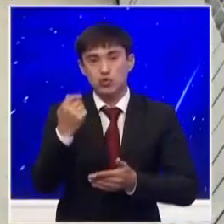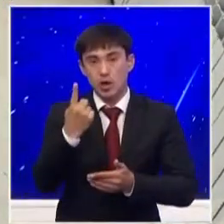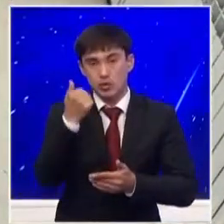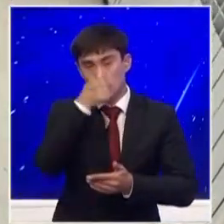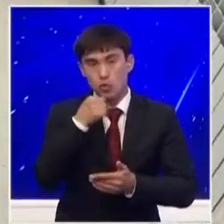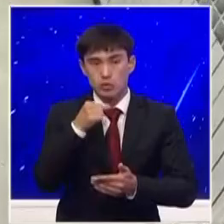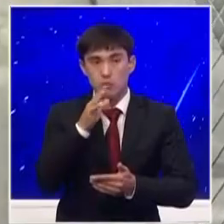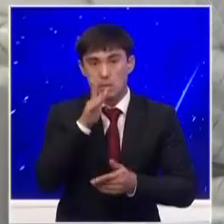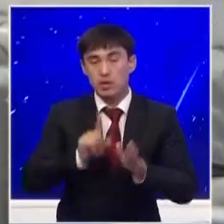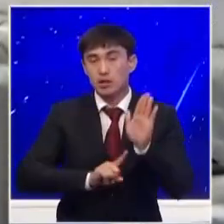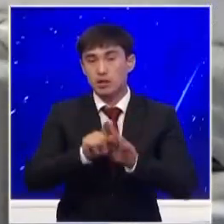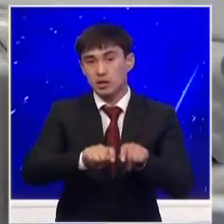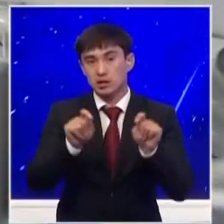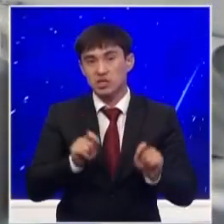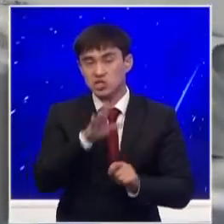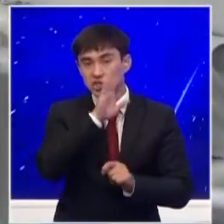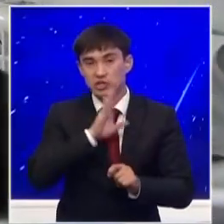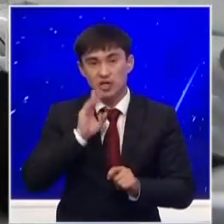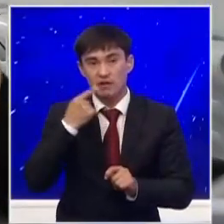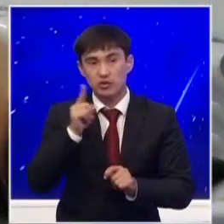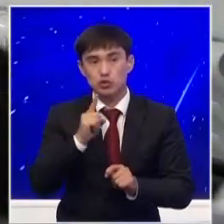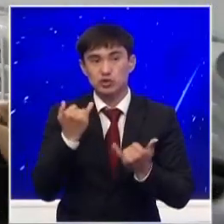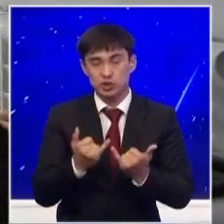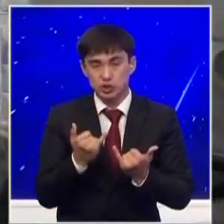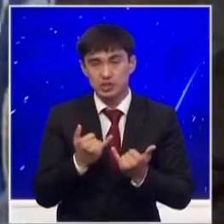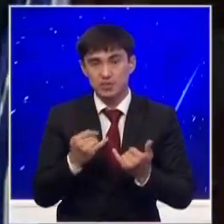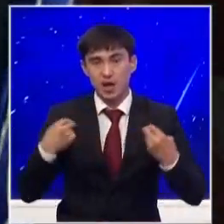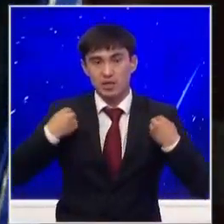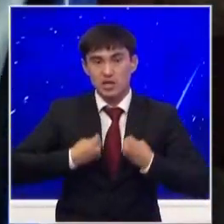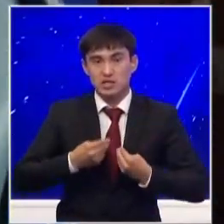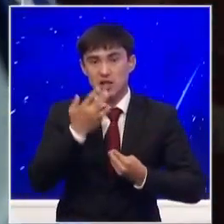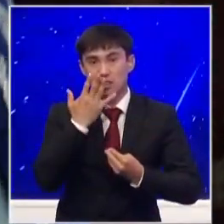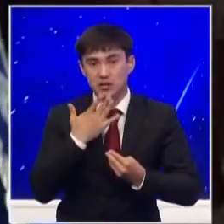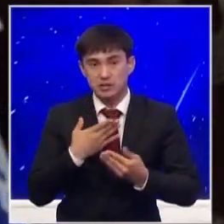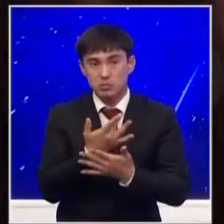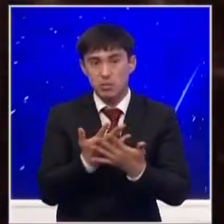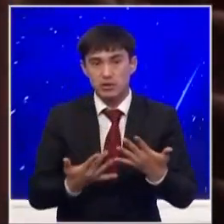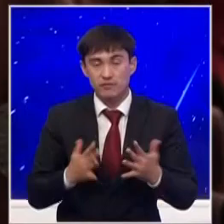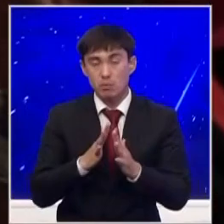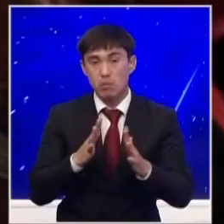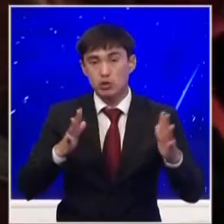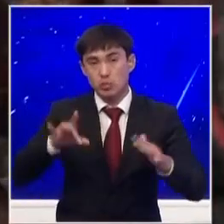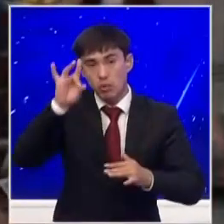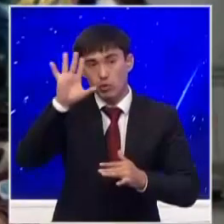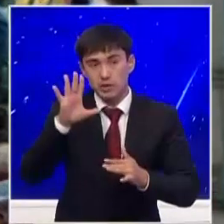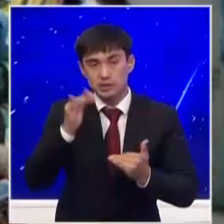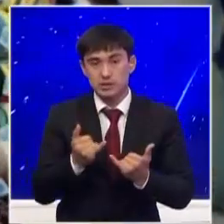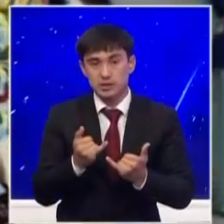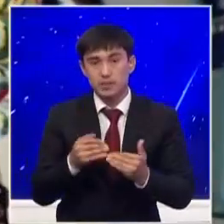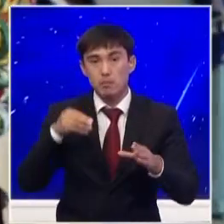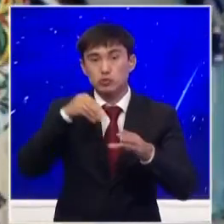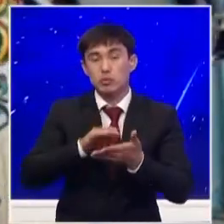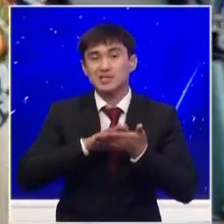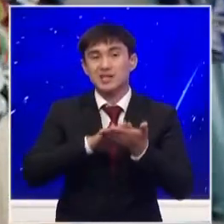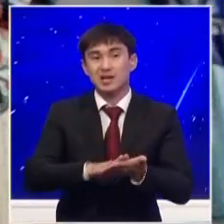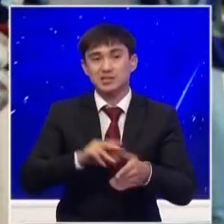с момента его открытия. Женщина признается, что сейчас одежда с этническими мотивами набирает большую популярность. Поступают